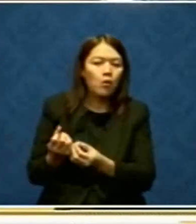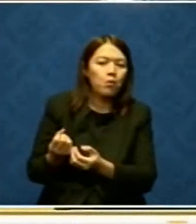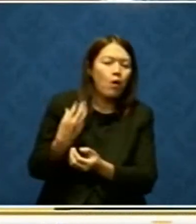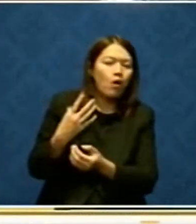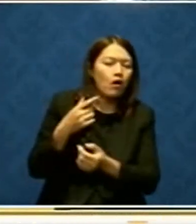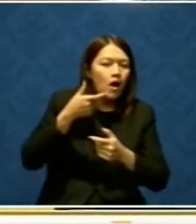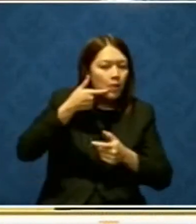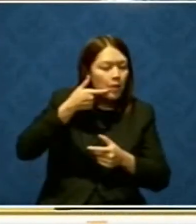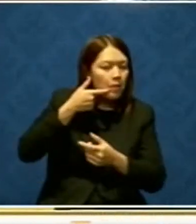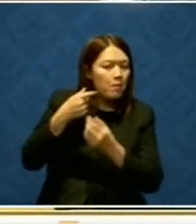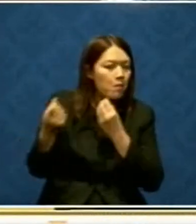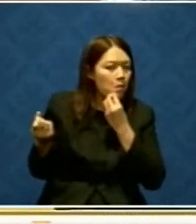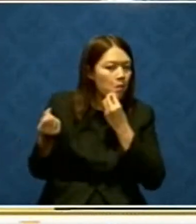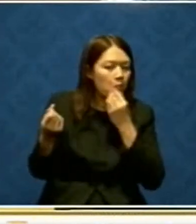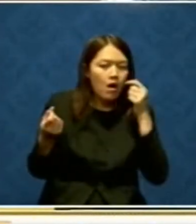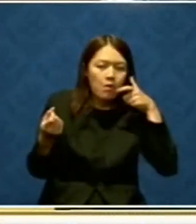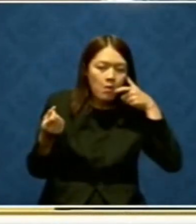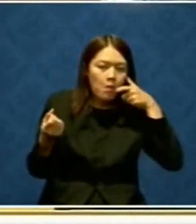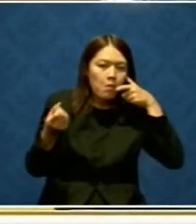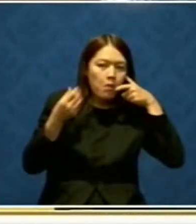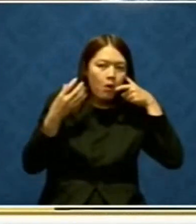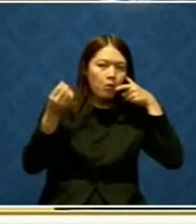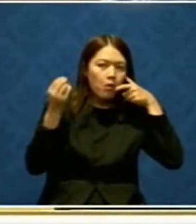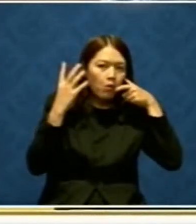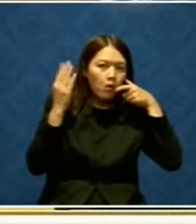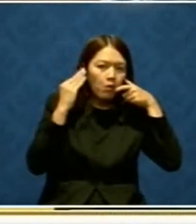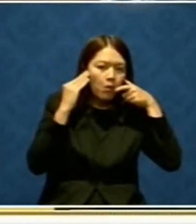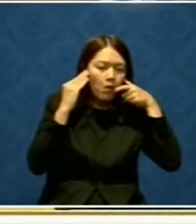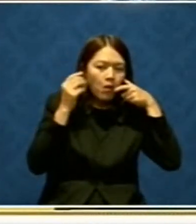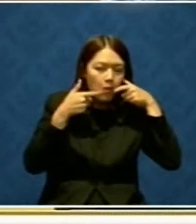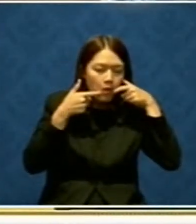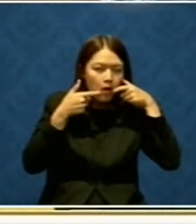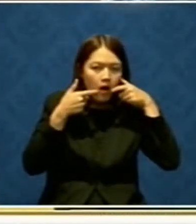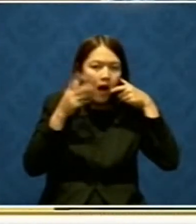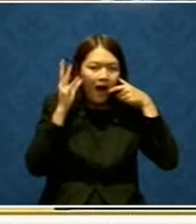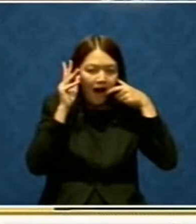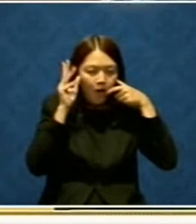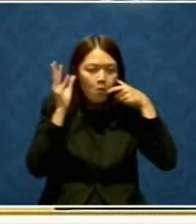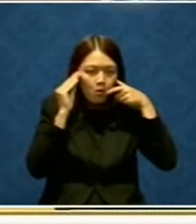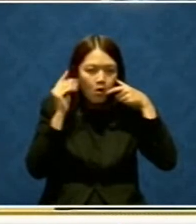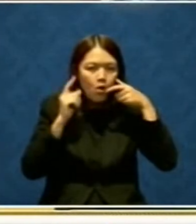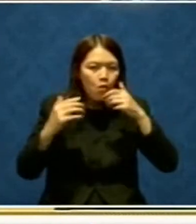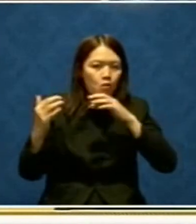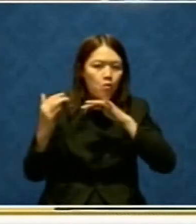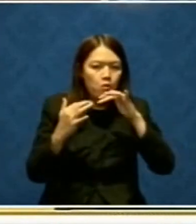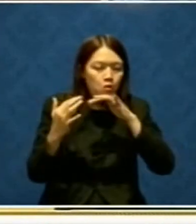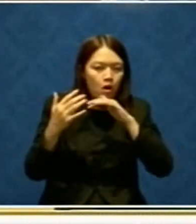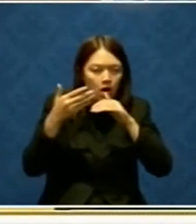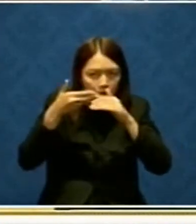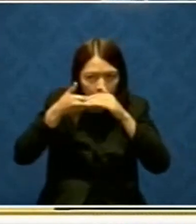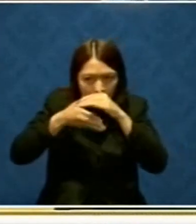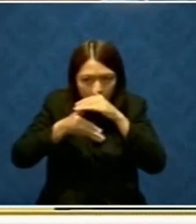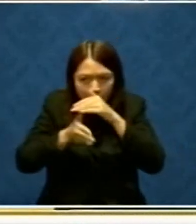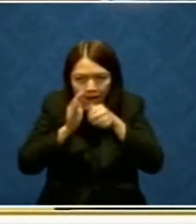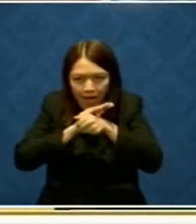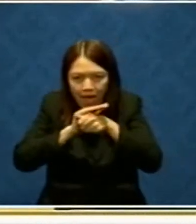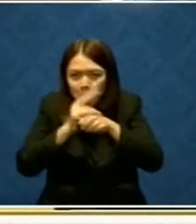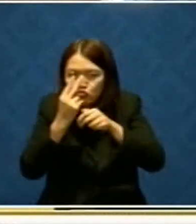าวและไม่มีใครรู้มันไม่ได้เอาไปยิงใครหรอกเรามีอยู่ลำนึงจะไปยิงใครเขาได้มันมีไว้สืบข่าวมันคือเรื่องของอินโฟเม